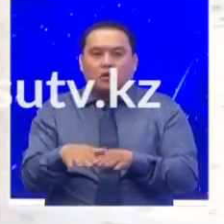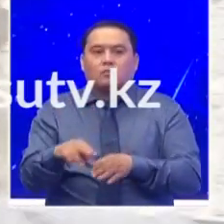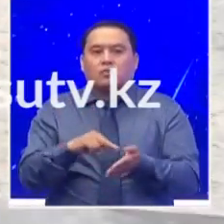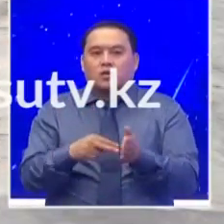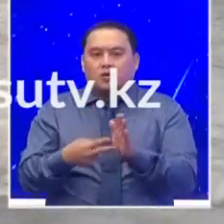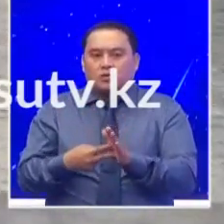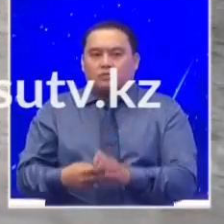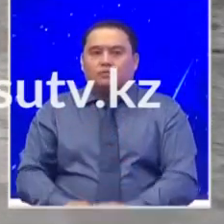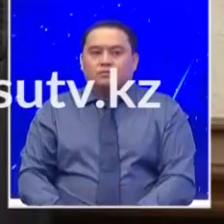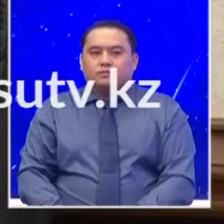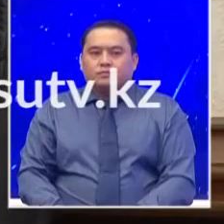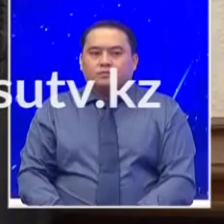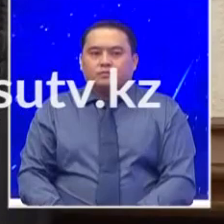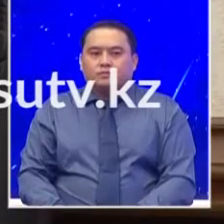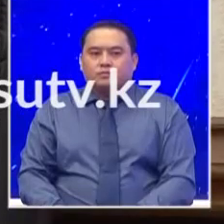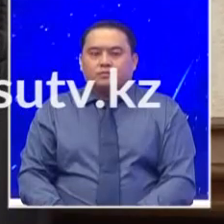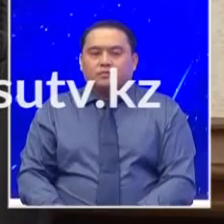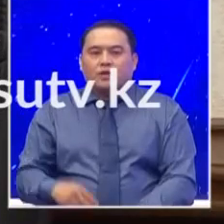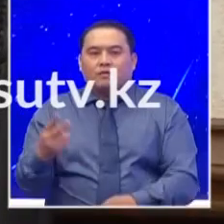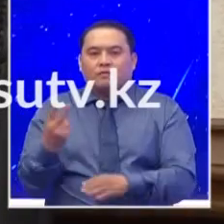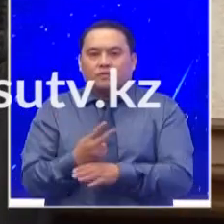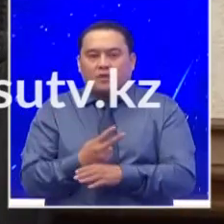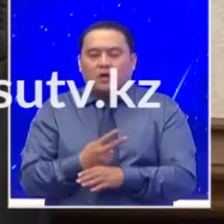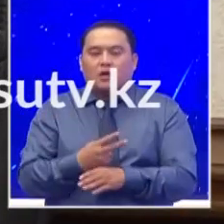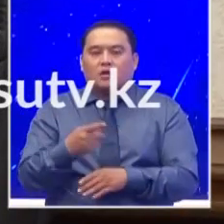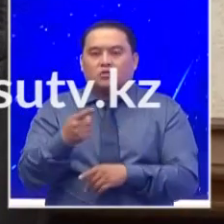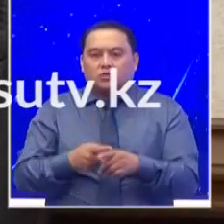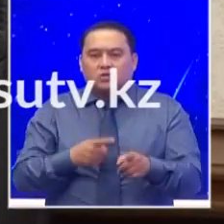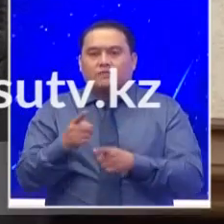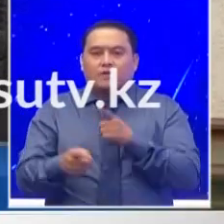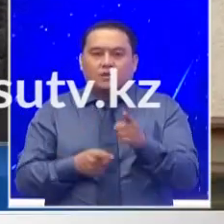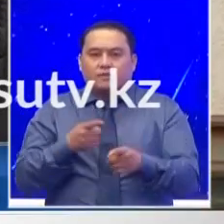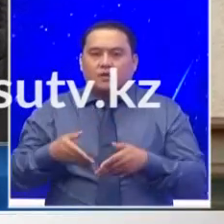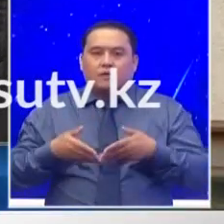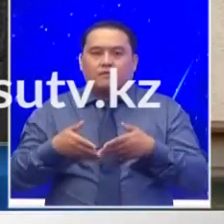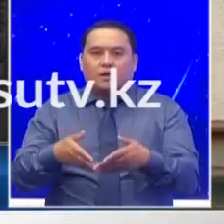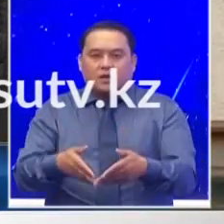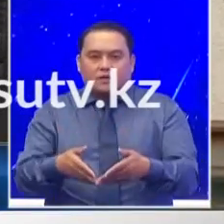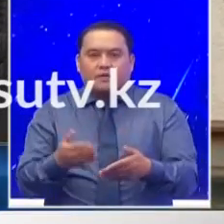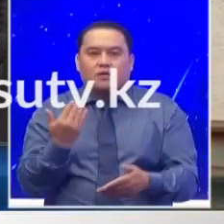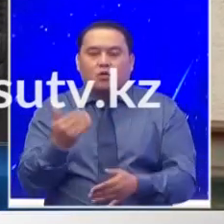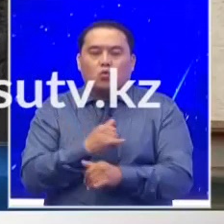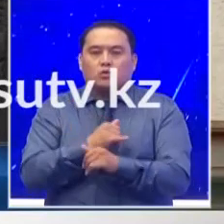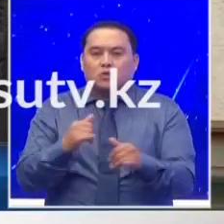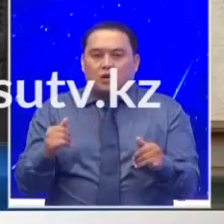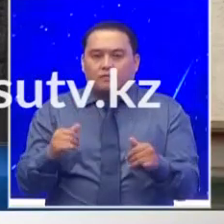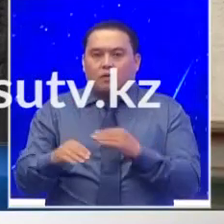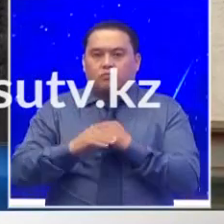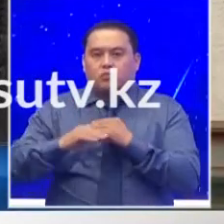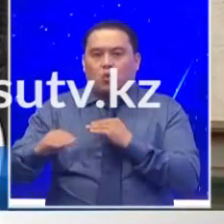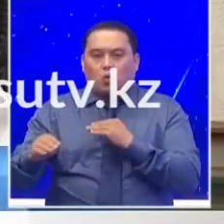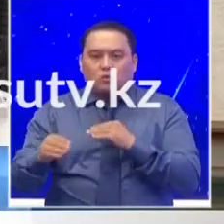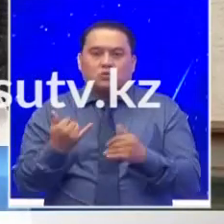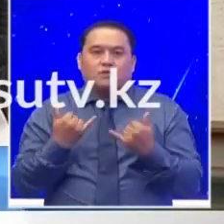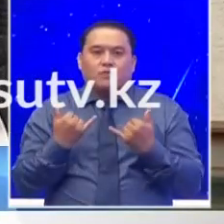плана. Вторая часть – это восстановление ирригационных сетей. Понимаешь, увеличение площадей. На